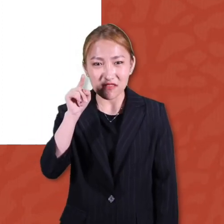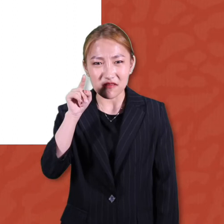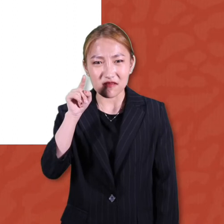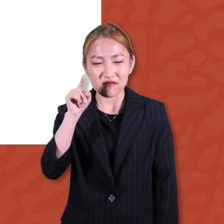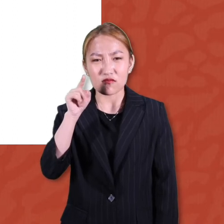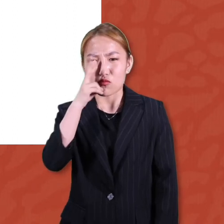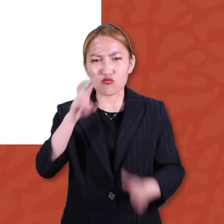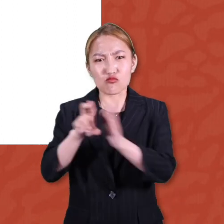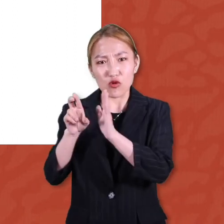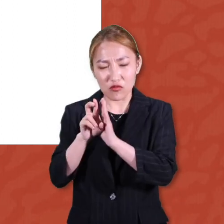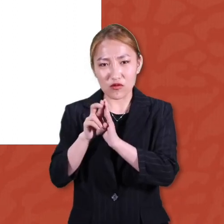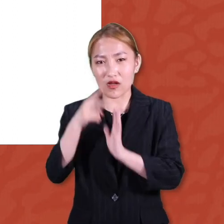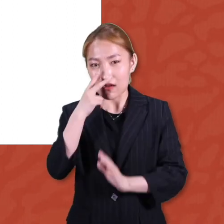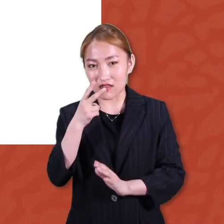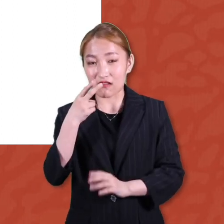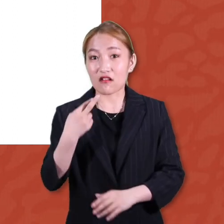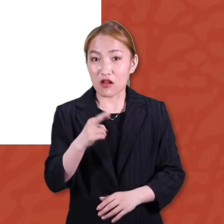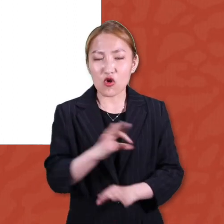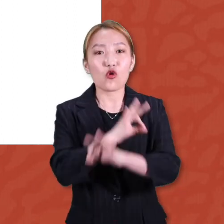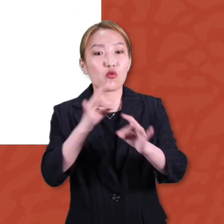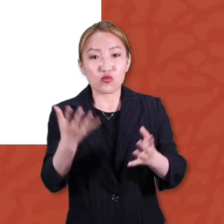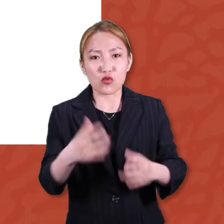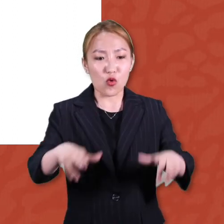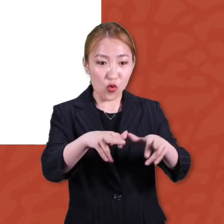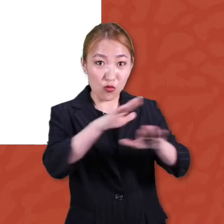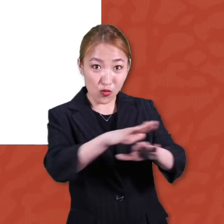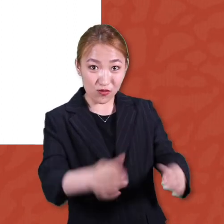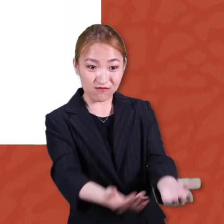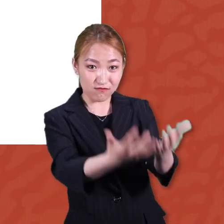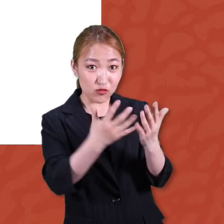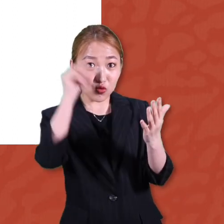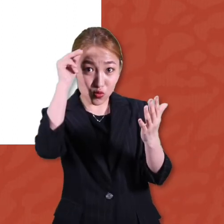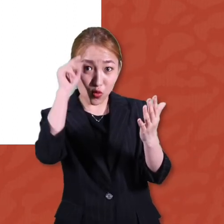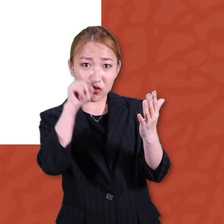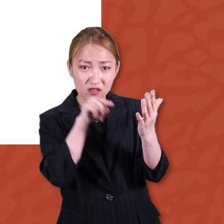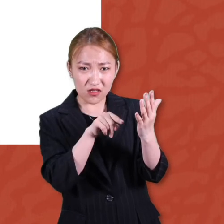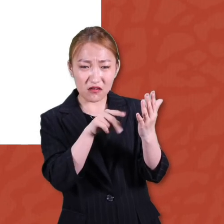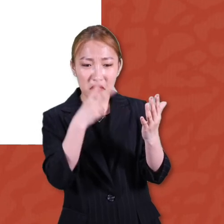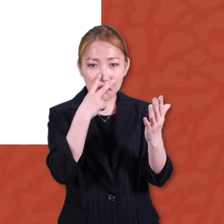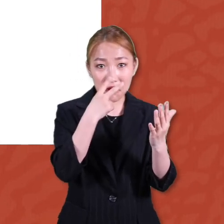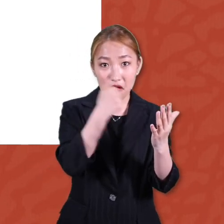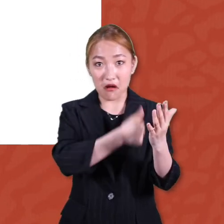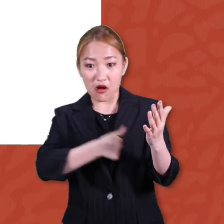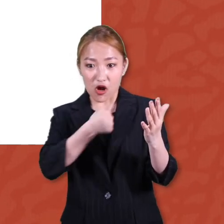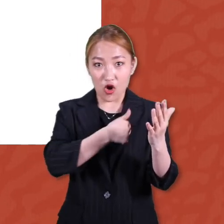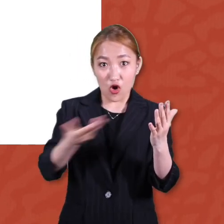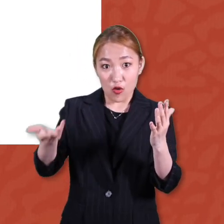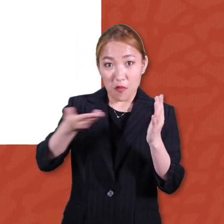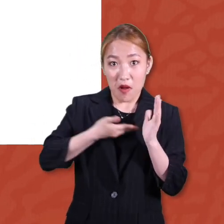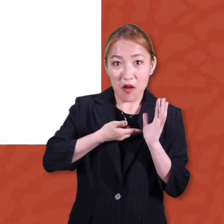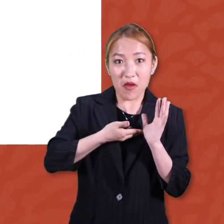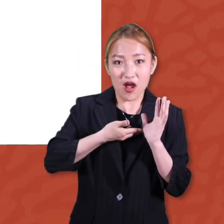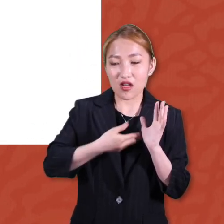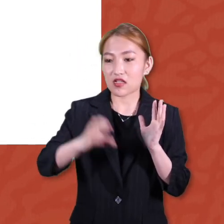үздэг. Өөрөөр хэлбэл хөгжлийн бэрхшээлтэй суралцагчид тодорхой нөхцөл хангагдсан тохиолдолд ерөнхий